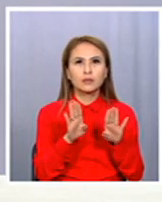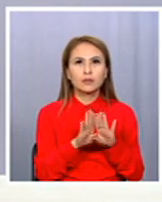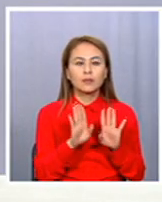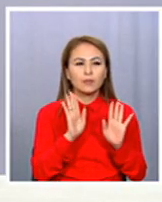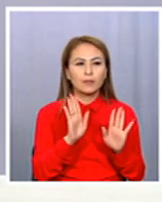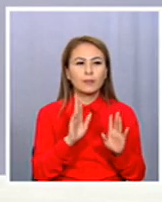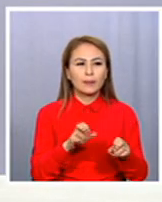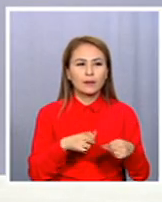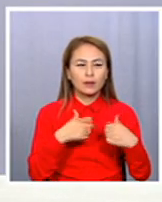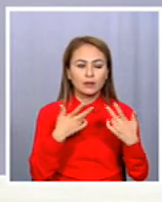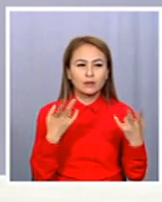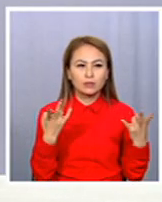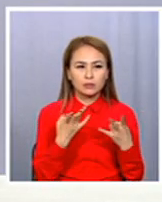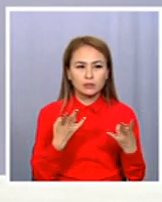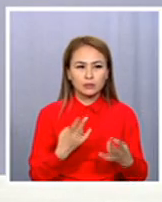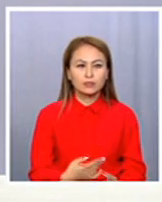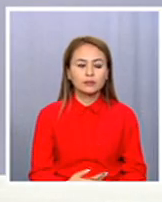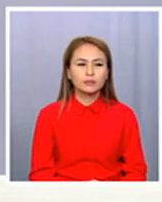достарға беру қажет.